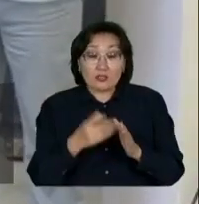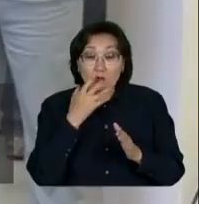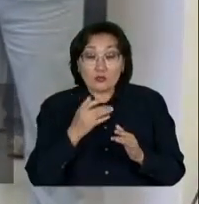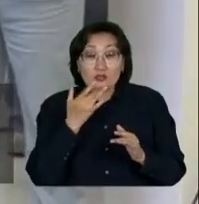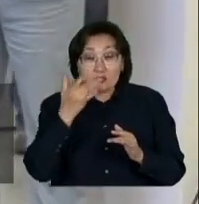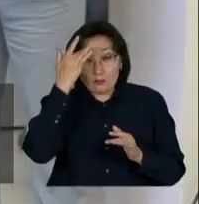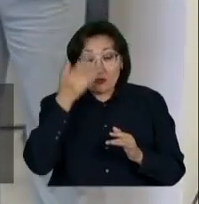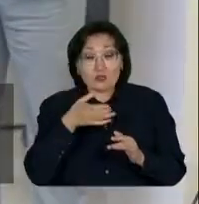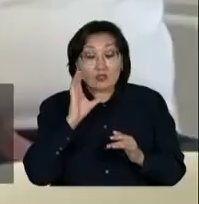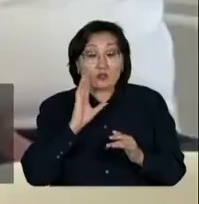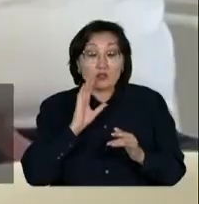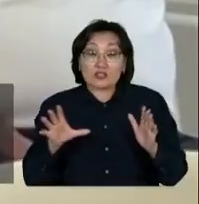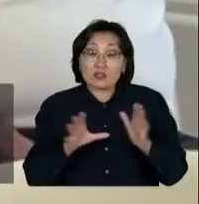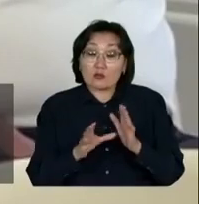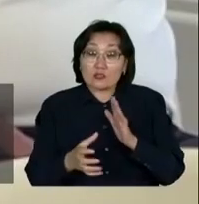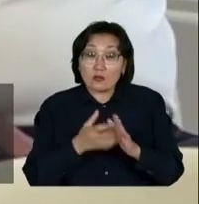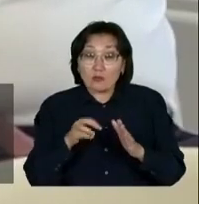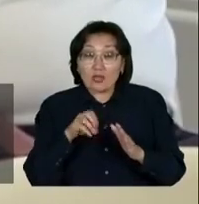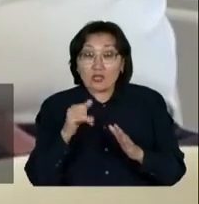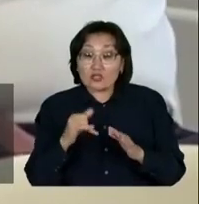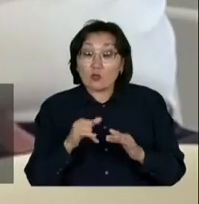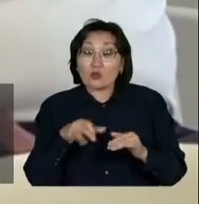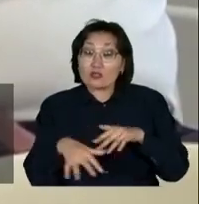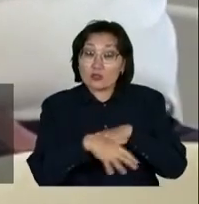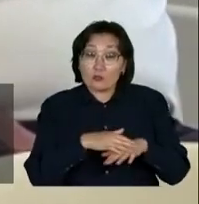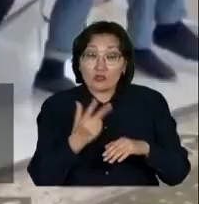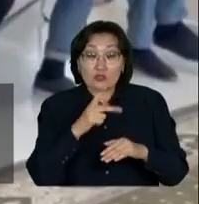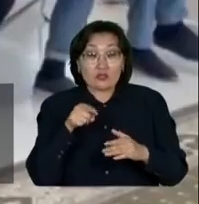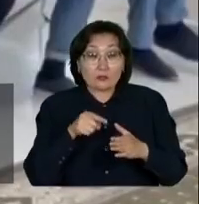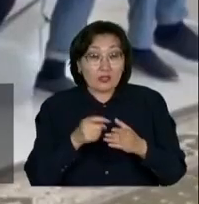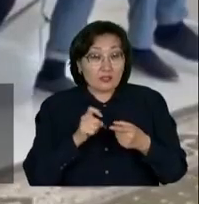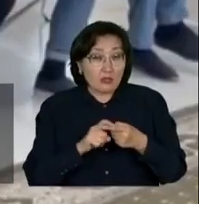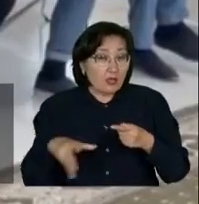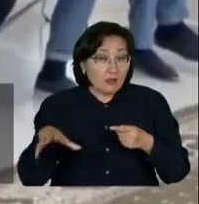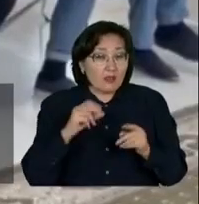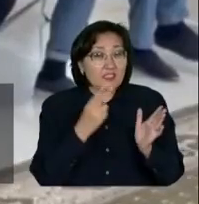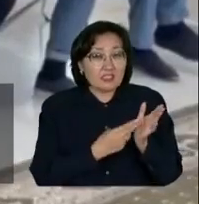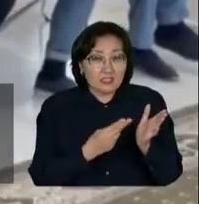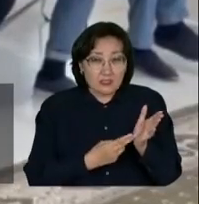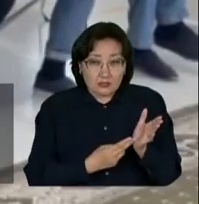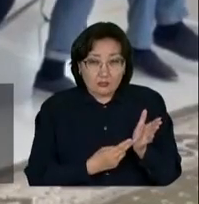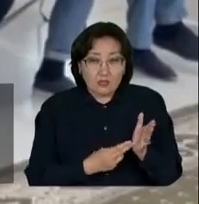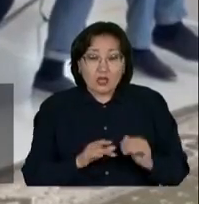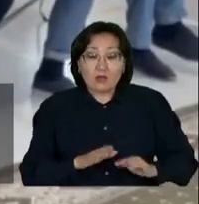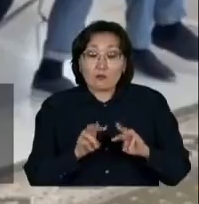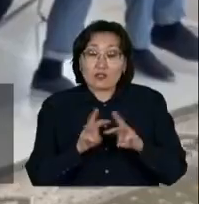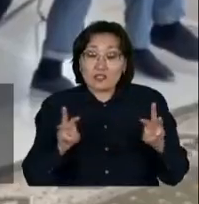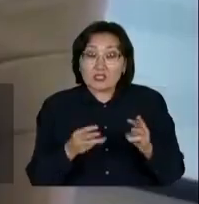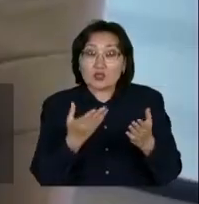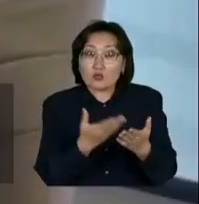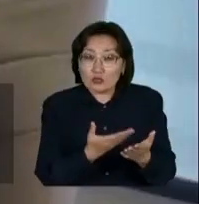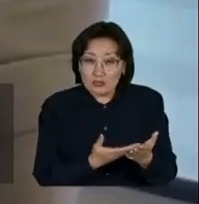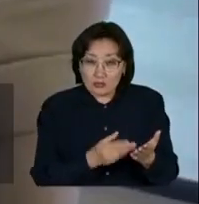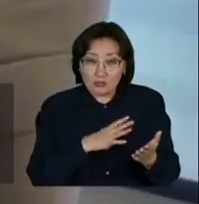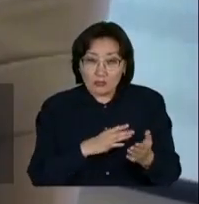жазда ауыз су мен тоқ көзіне жармайтын Маңғыстаудың халқы осы үш сауалға қатысты барлық дәлел мен дәйекті вице-министрдің алдына әкеліп